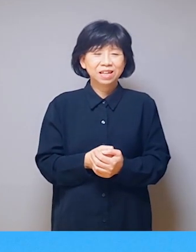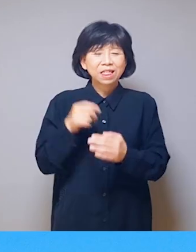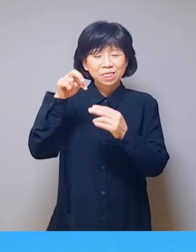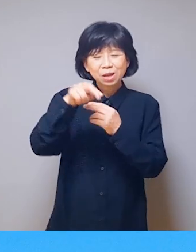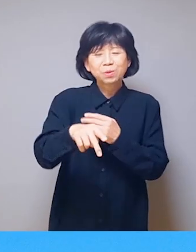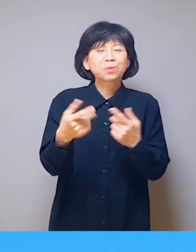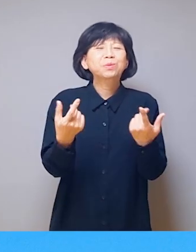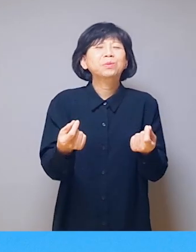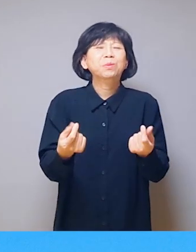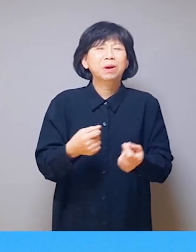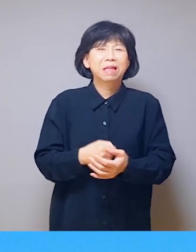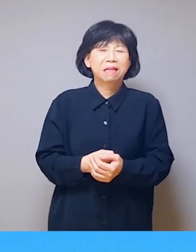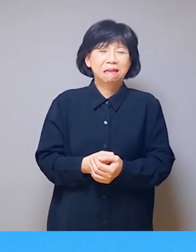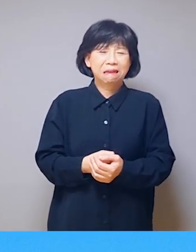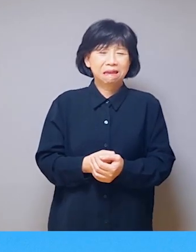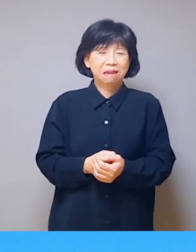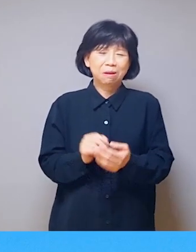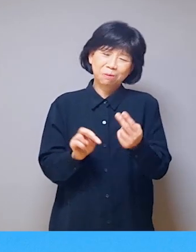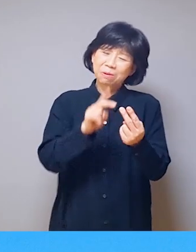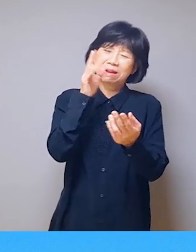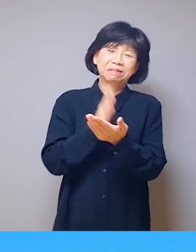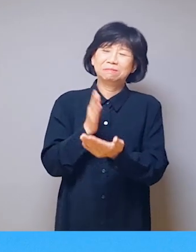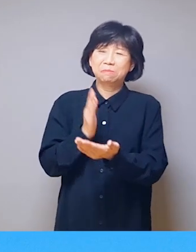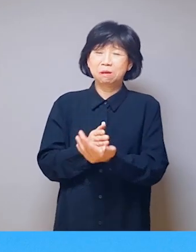걸 뭘 올라가냐고.